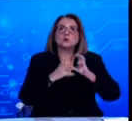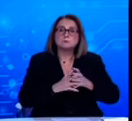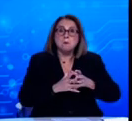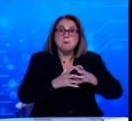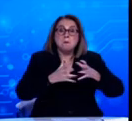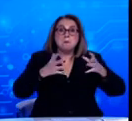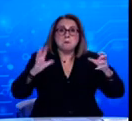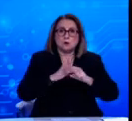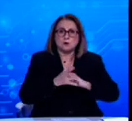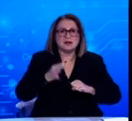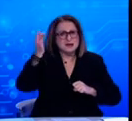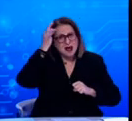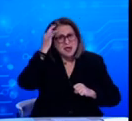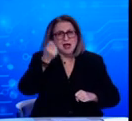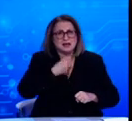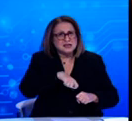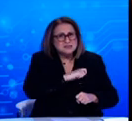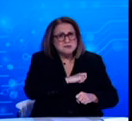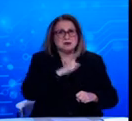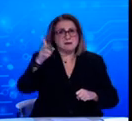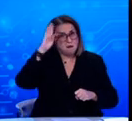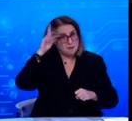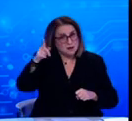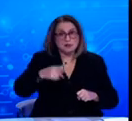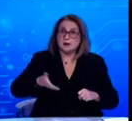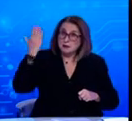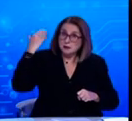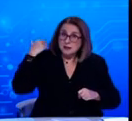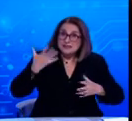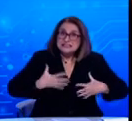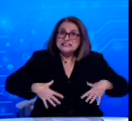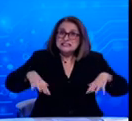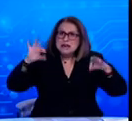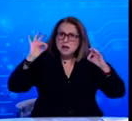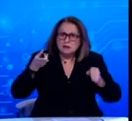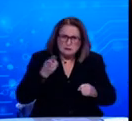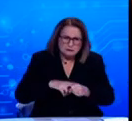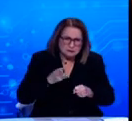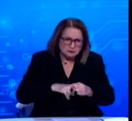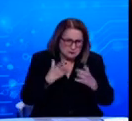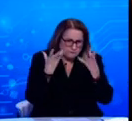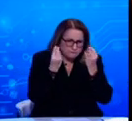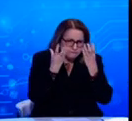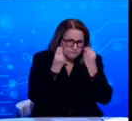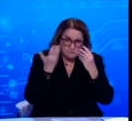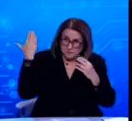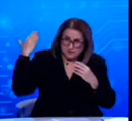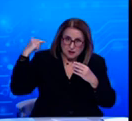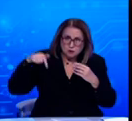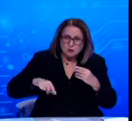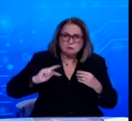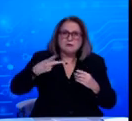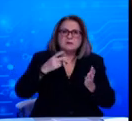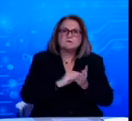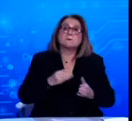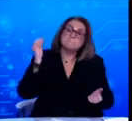Γαλλία, που θρύνησαν χιλιάδες θύματα στην αρχή, σήμερα βλέπουν τον εφιάλτη να επιστρέφει. Και το δεύτερο κύμα